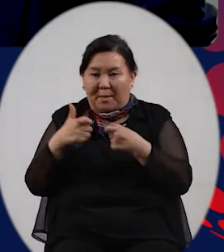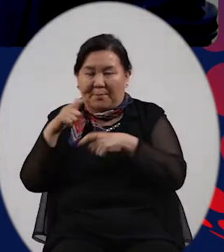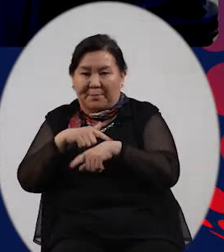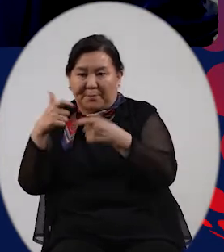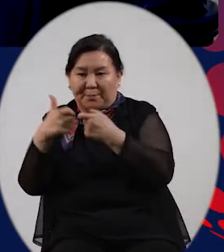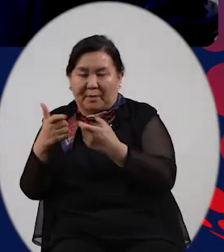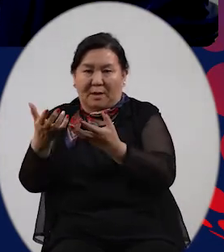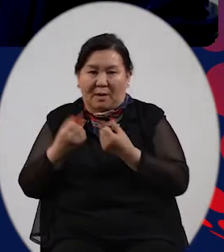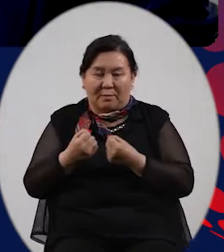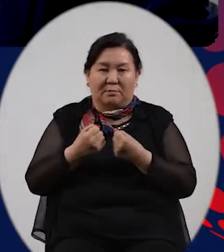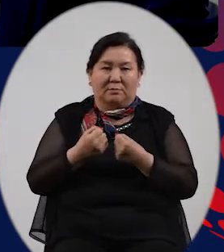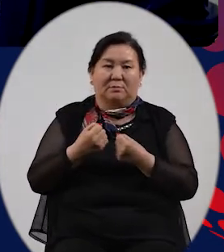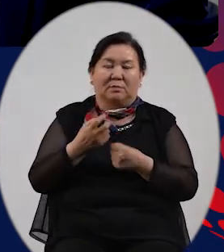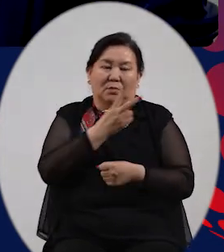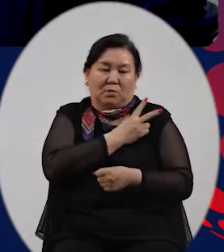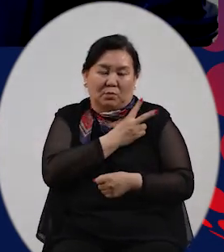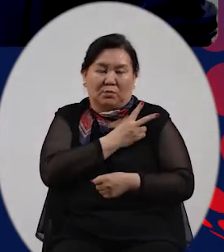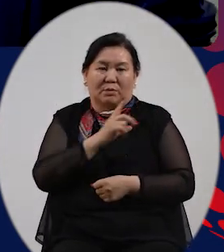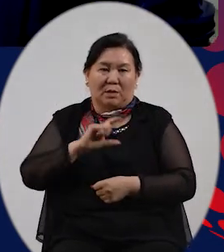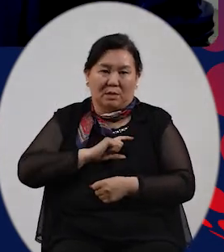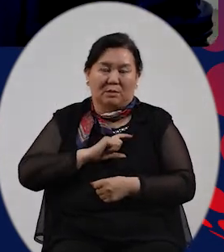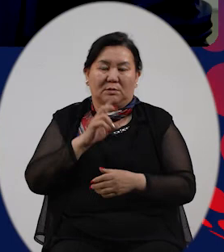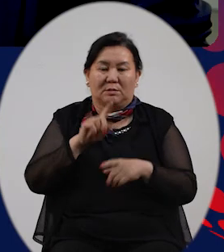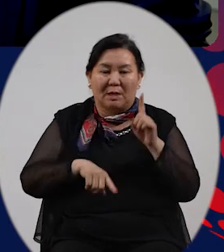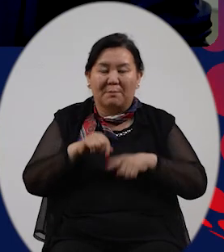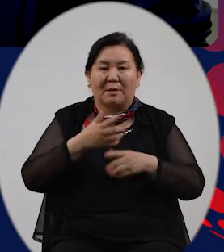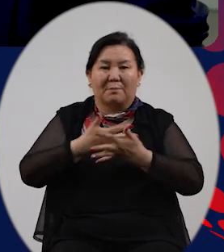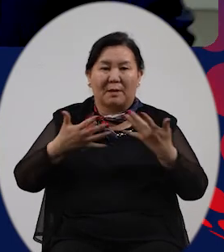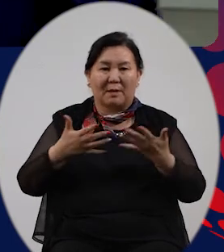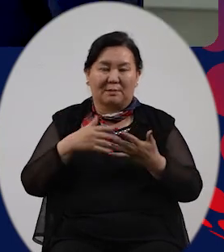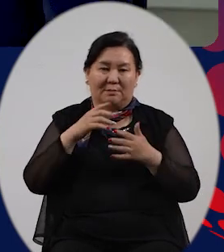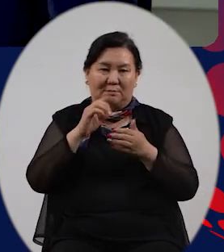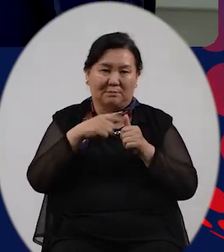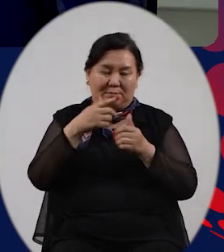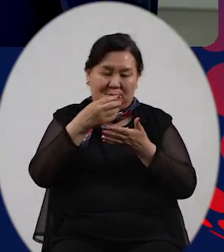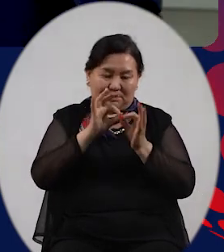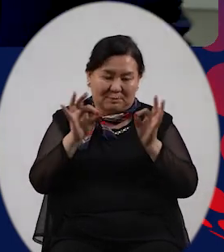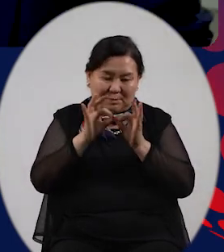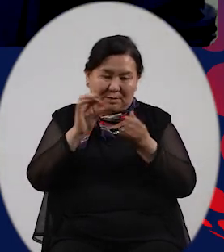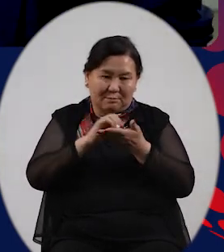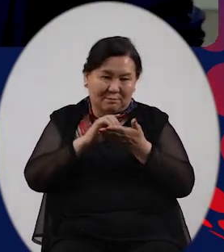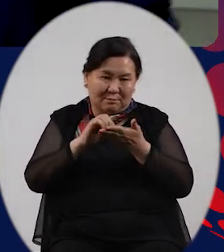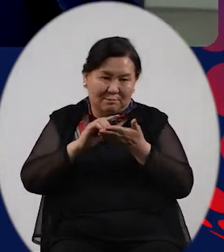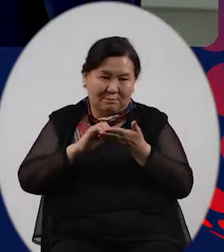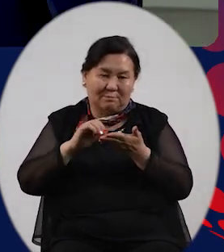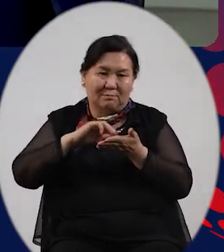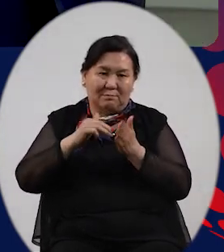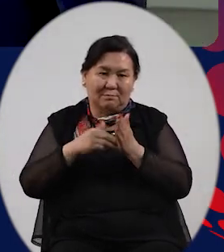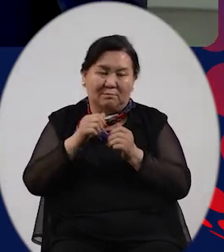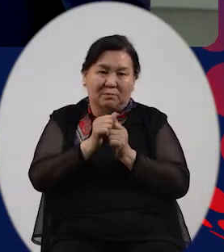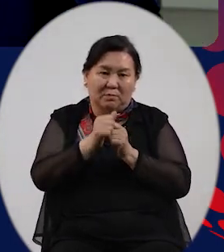хүртэл тээвэрлэгчийн хүрлэх үүрэг ямар нэг төрлийн бараа бүтээгдэхүүн явж байгаа вэ гэдэг талаар бол энэ дээр мөн бас төлөх